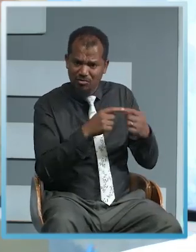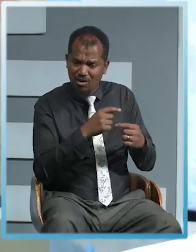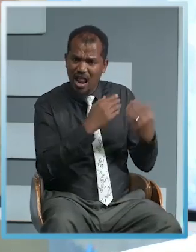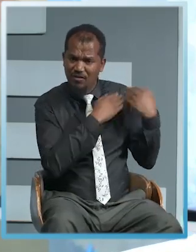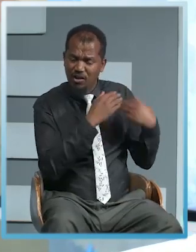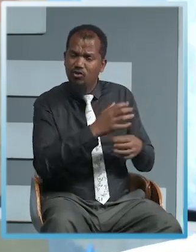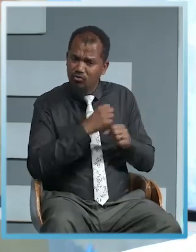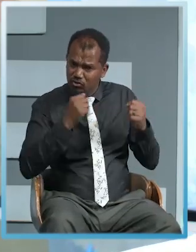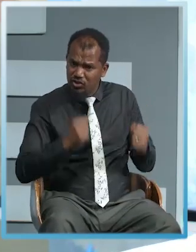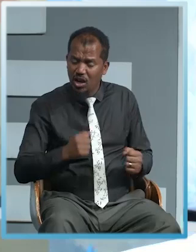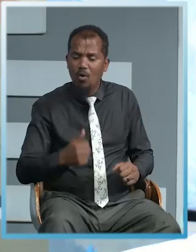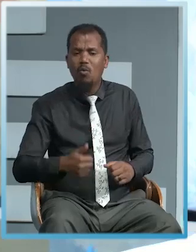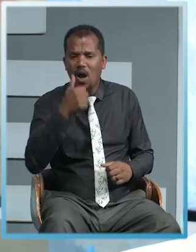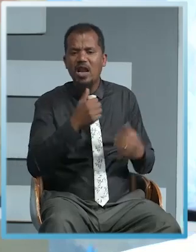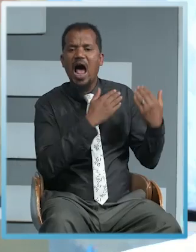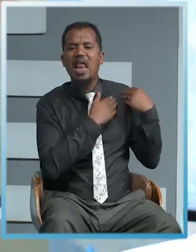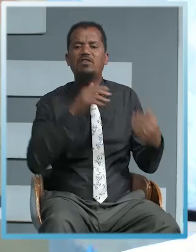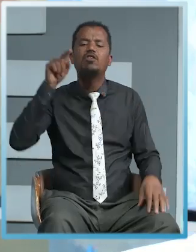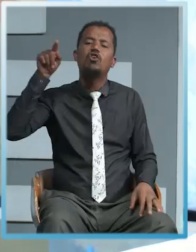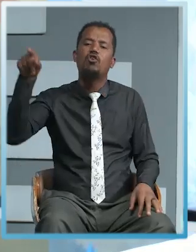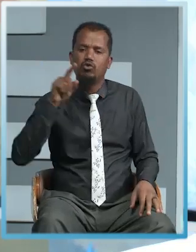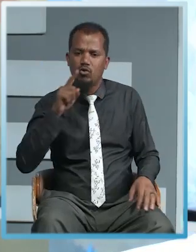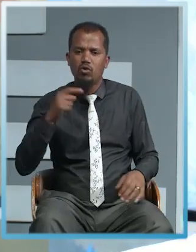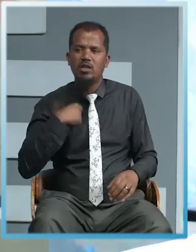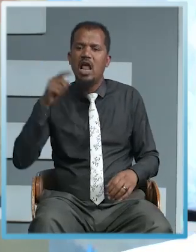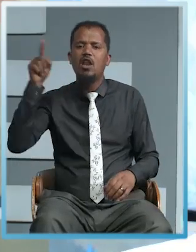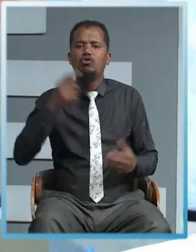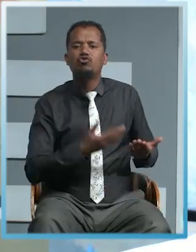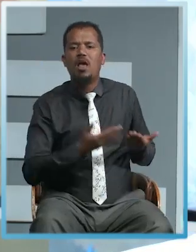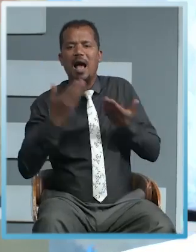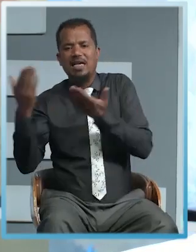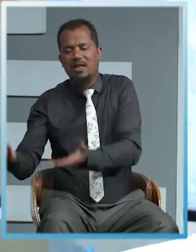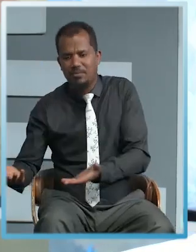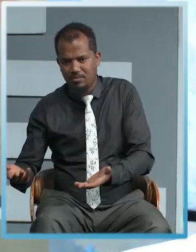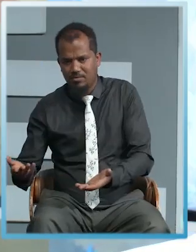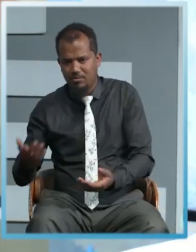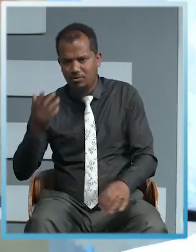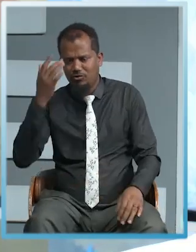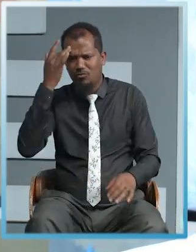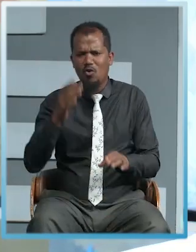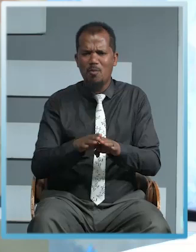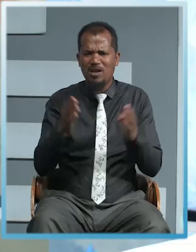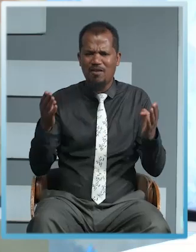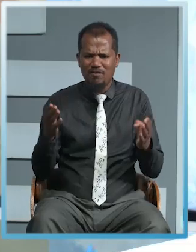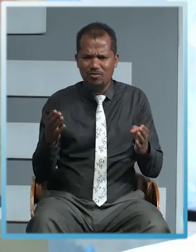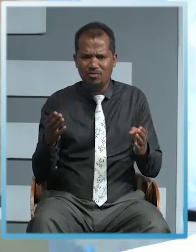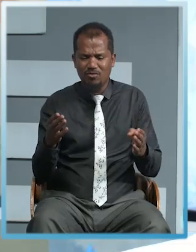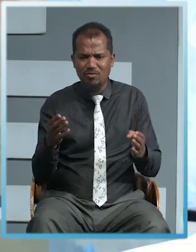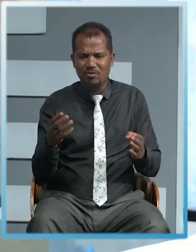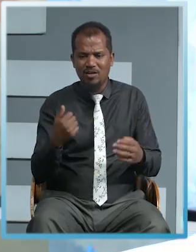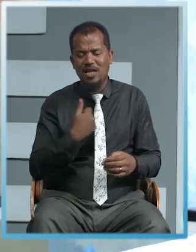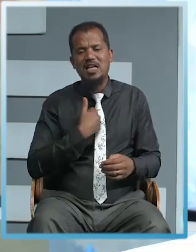ልትወስዱ ትችላላችሁ ወይ ዋናው ኃላፊነት የነሱ ሆኖ ለነሱ የማቀረቡን ማለት ነው። እሱም ብሎ ቢከፍቱ ኖሮ